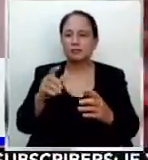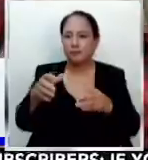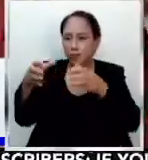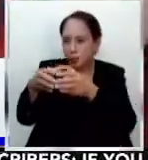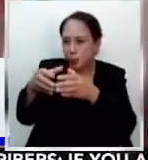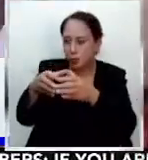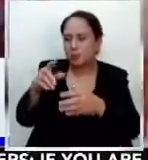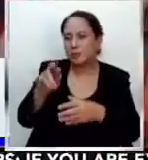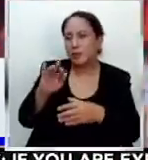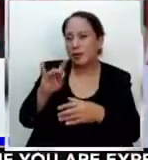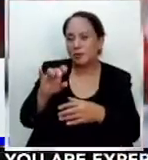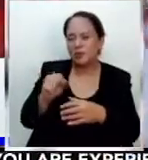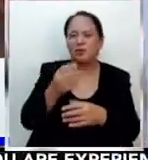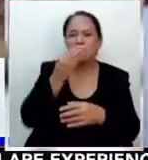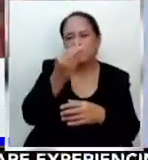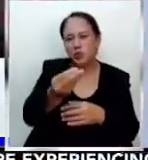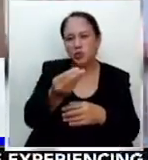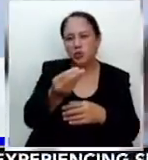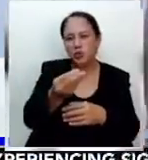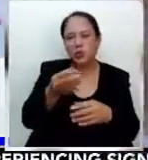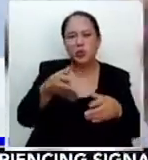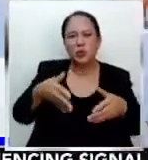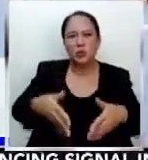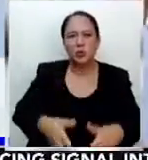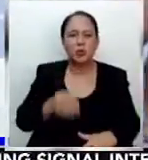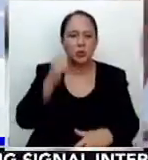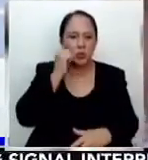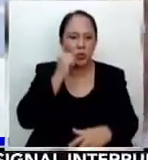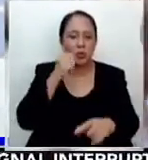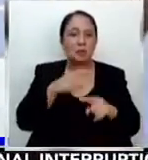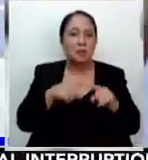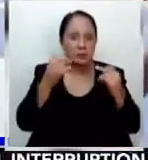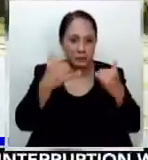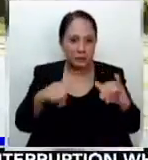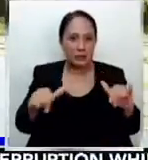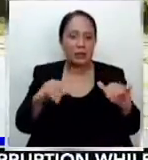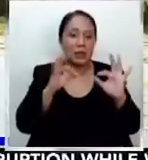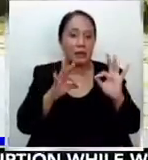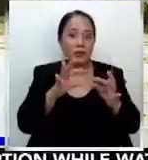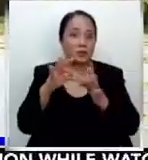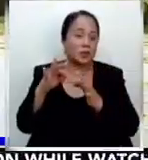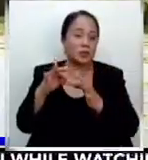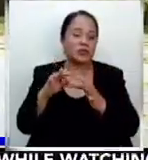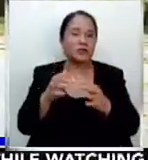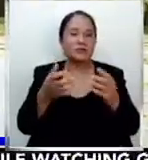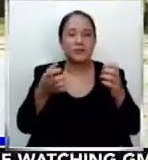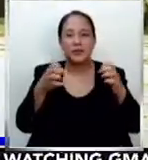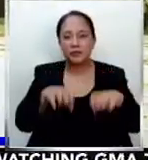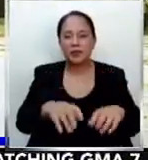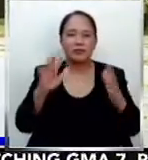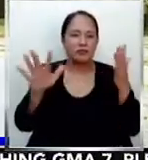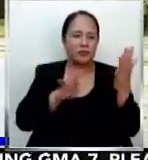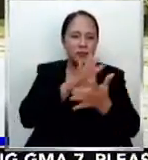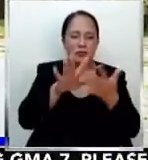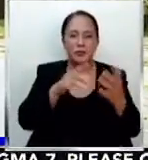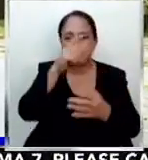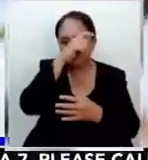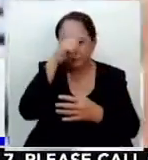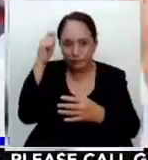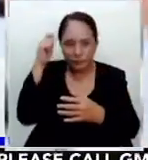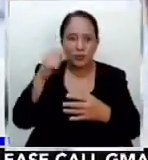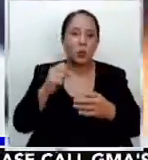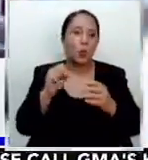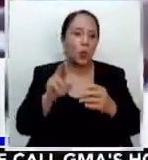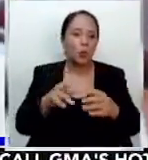na lamang ang nagsusuot ng bahag araw-araw. Pero nagsusuot pa rin sila pagka special occasions tulad ng piyesta, graduation o kaya kasal.